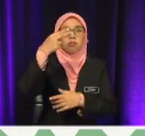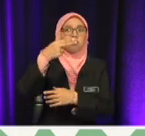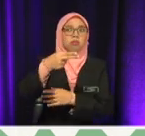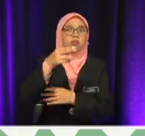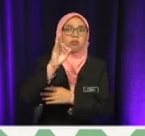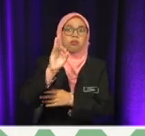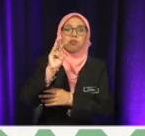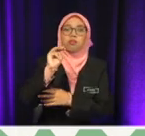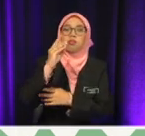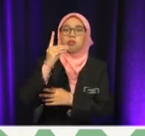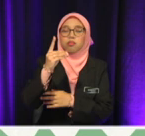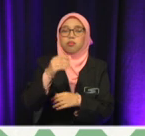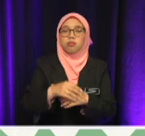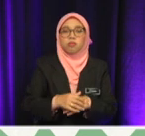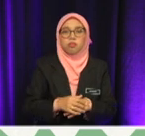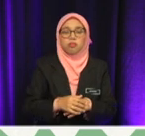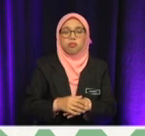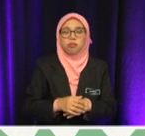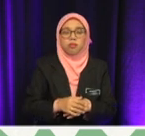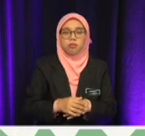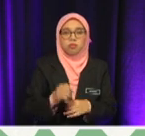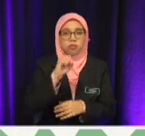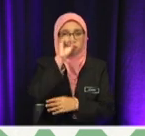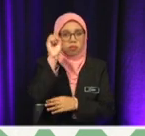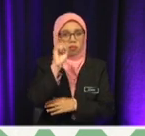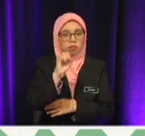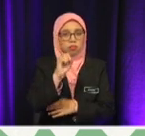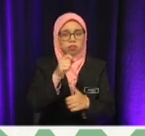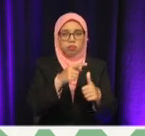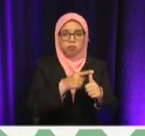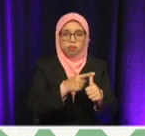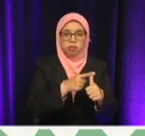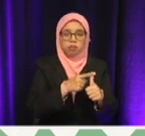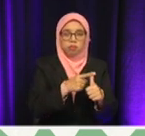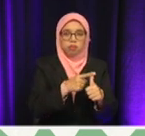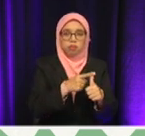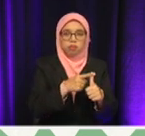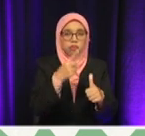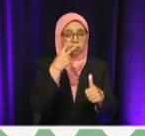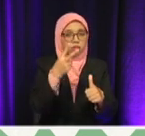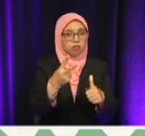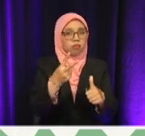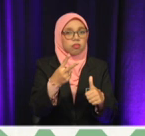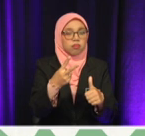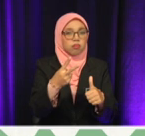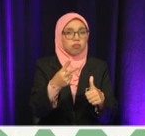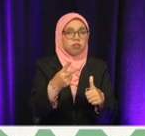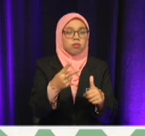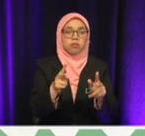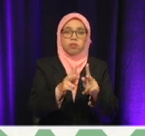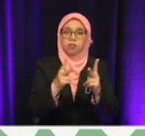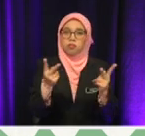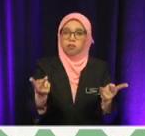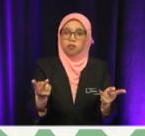HFMD. Baik, murid-murid. Okey, soalan yang pertama dia kata berdasarkan petikan akhbar tersebut. Kita pun dah gariskan.